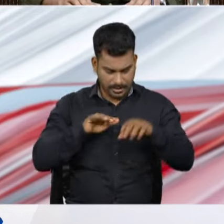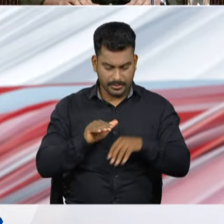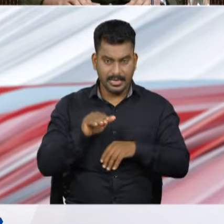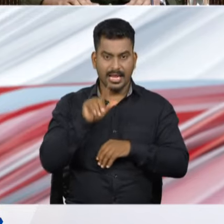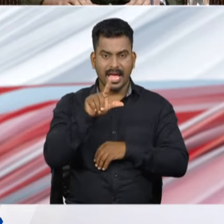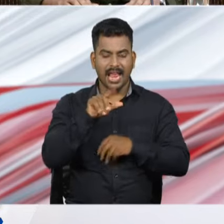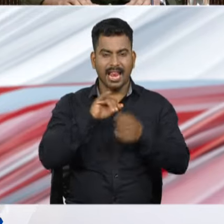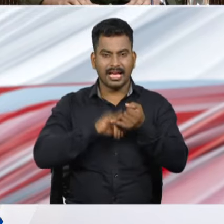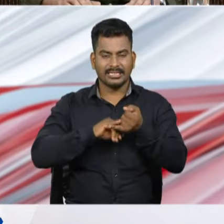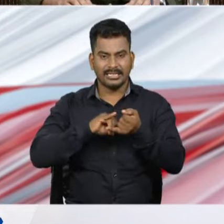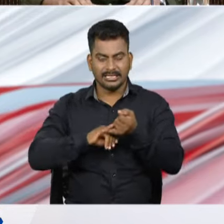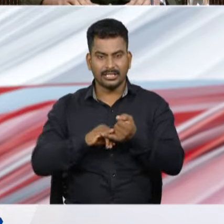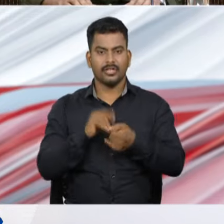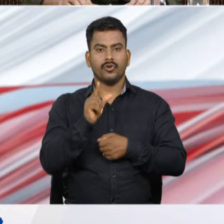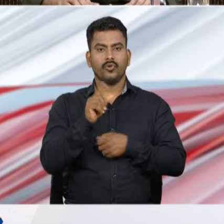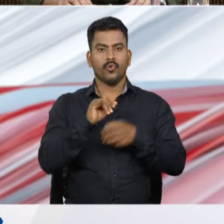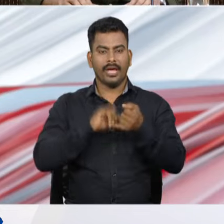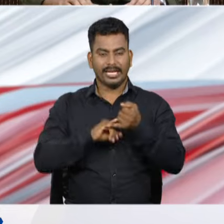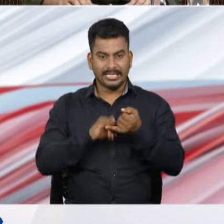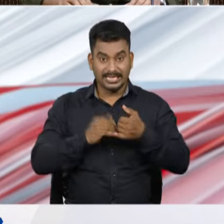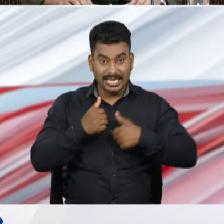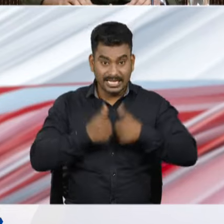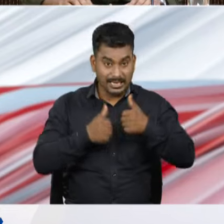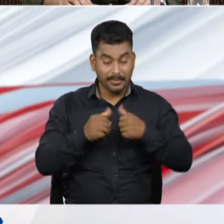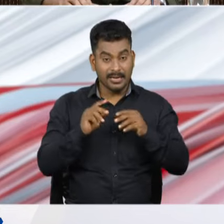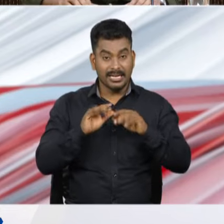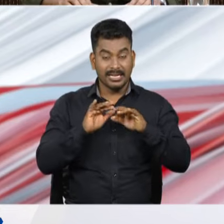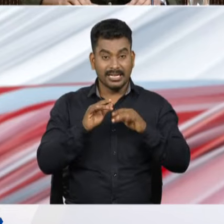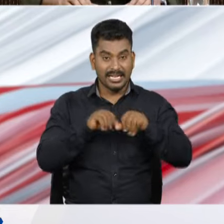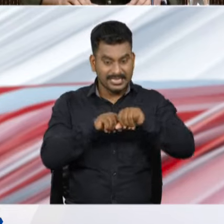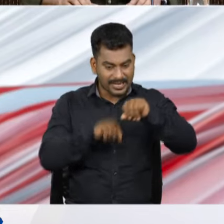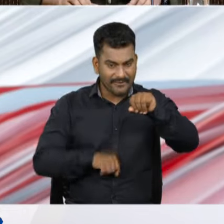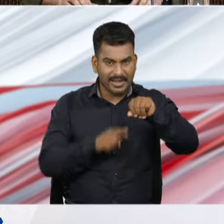LSSS USS പരീക്ഷകളുടെ സർട്ടിഫിക്കറ്റുകൾ